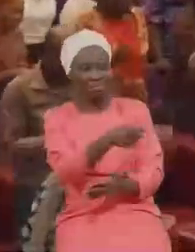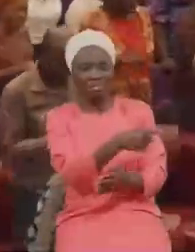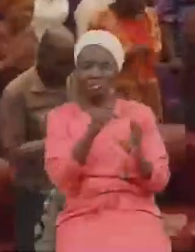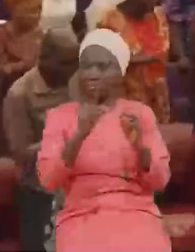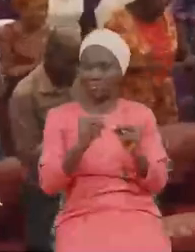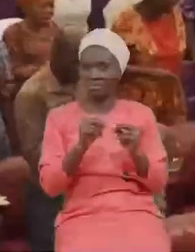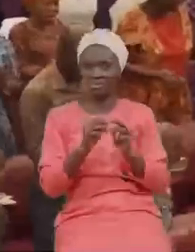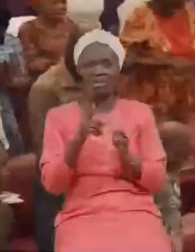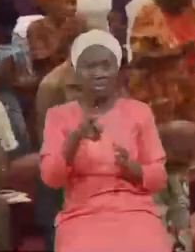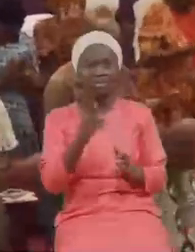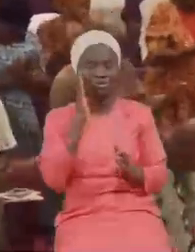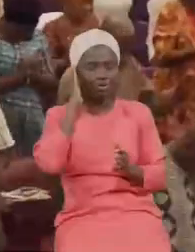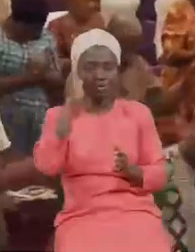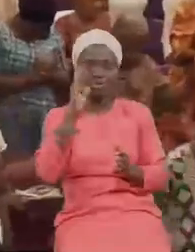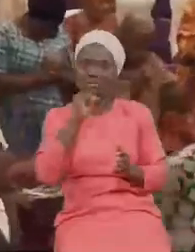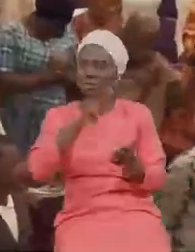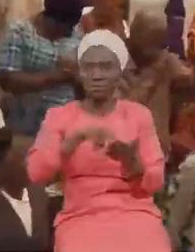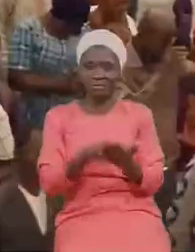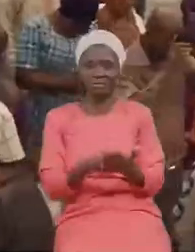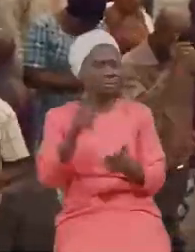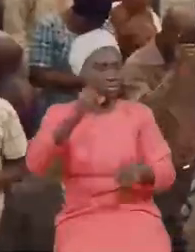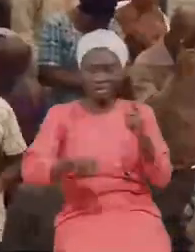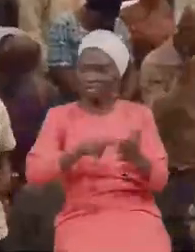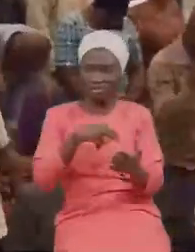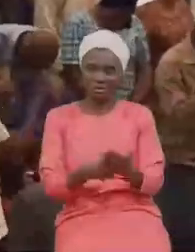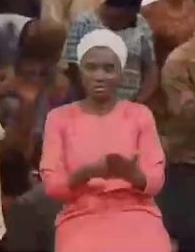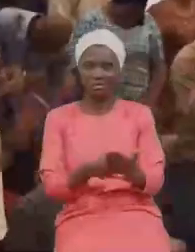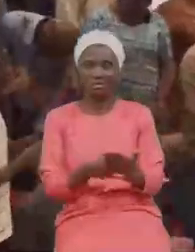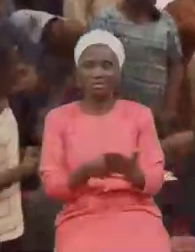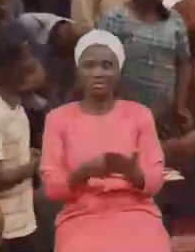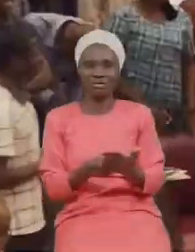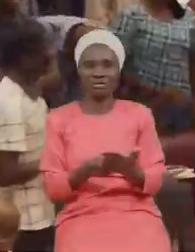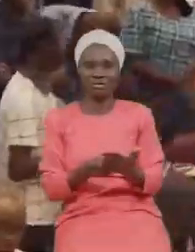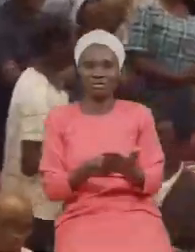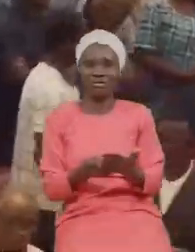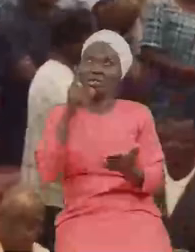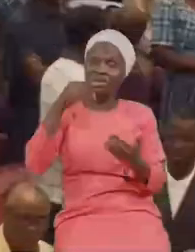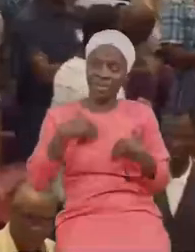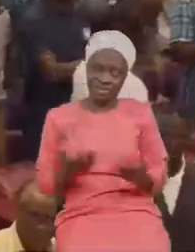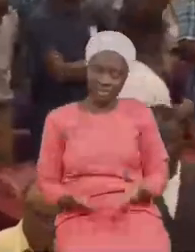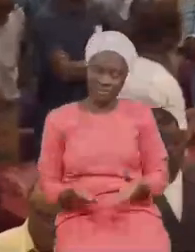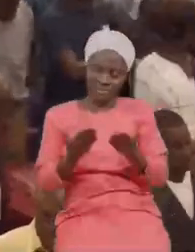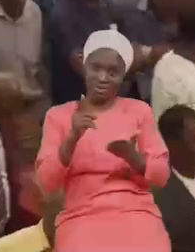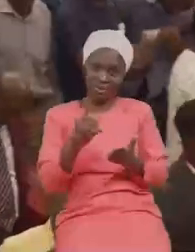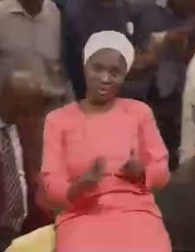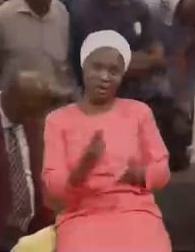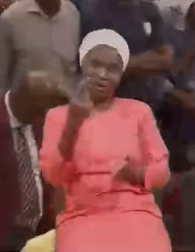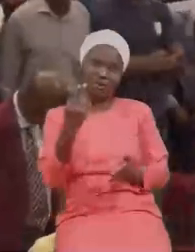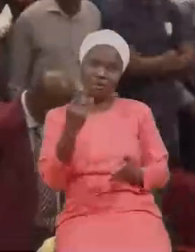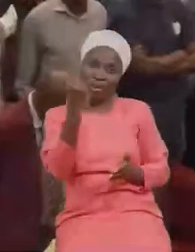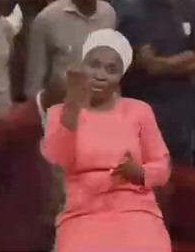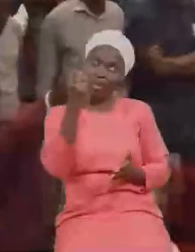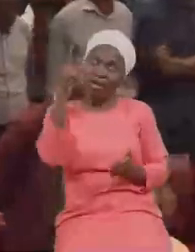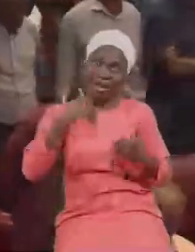et tomber devant eux tu ne vois tu ne vas pas tomber non tu ne peux pas tomber le Seigneur t'a relevé il t'a appelé